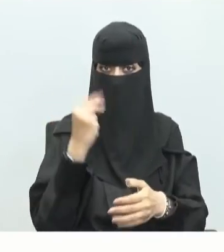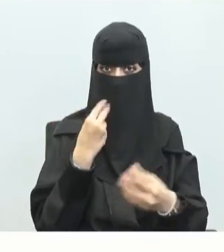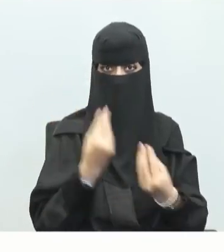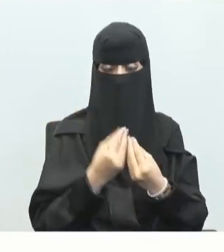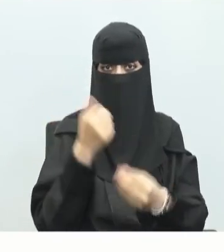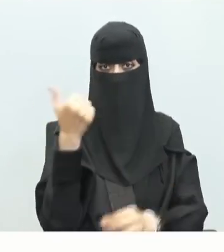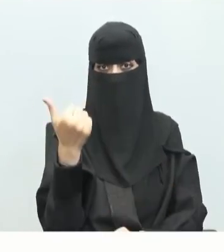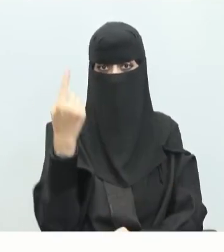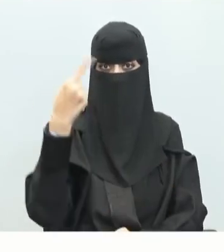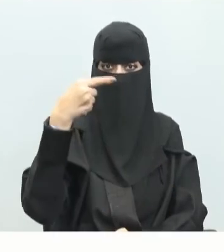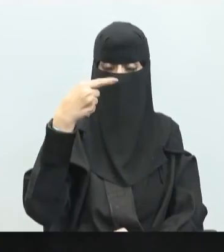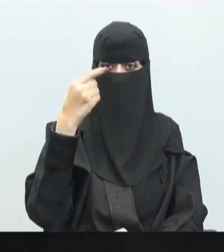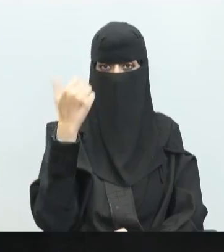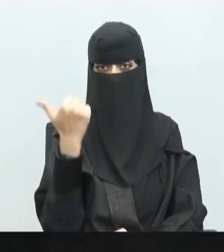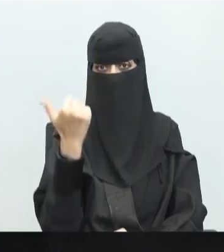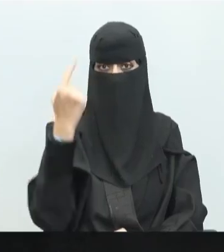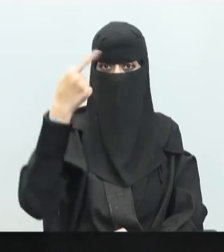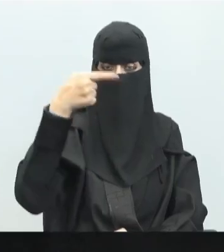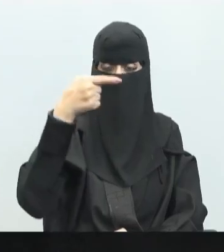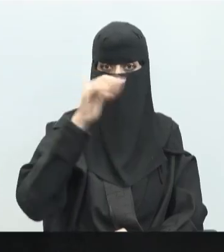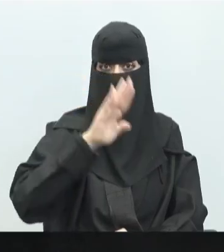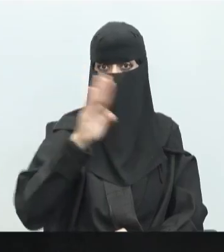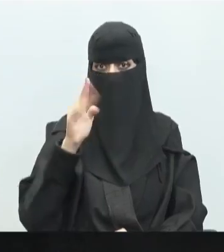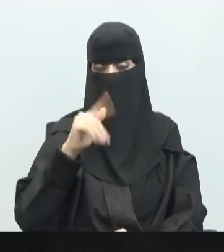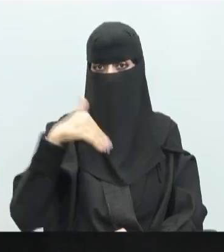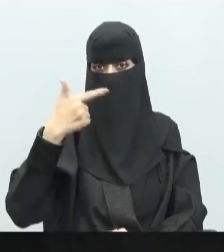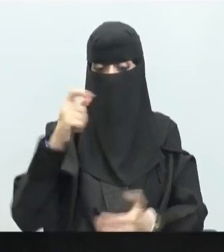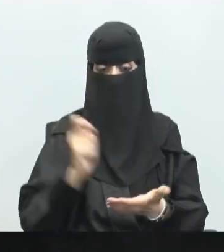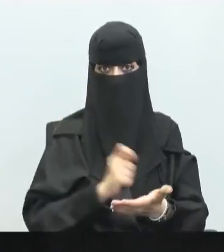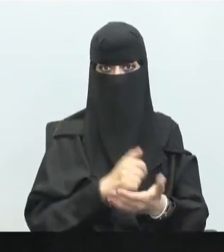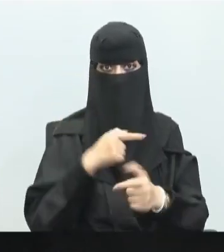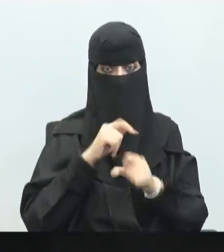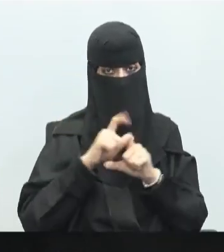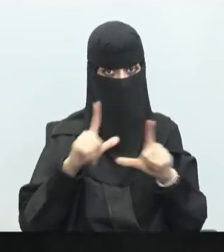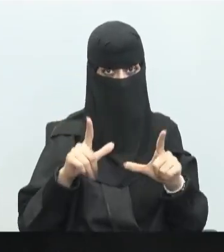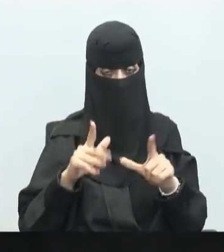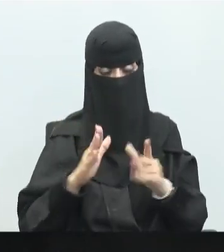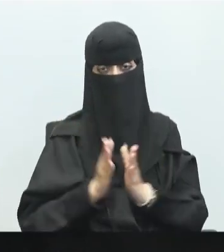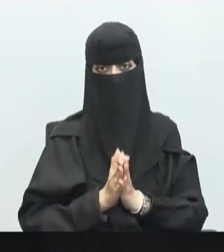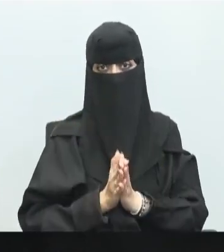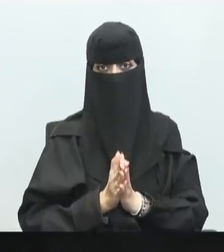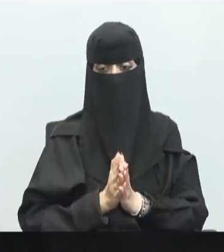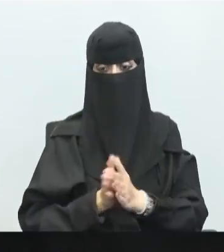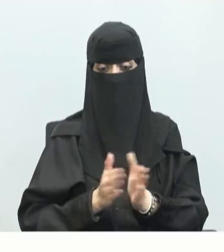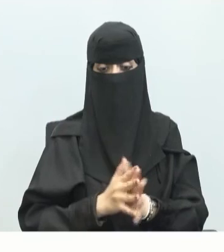سته عشر سته عشر ثم ماذا كتبنا واضح يا ابطال